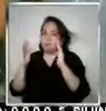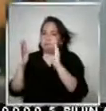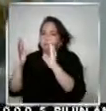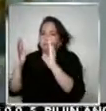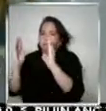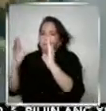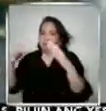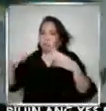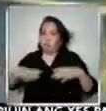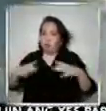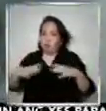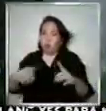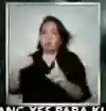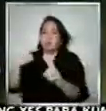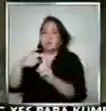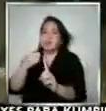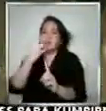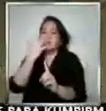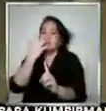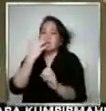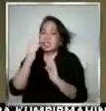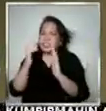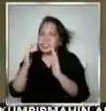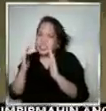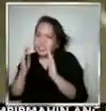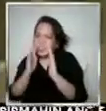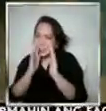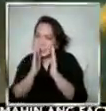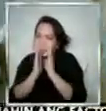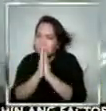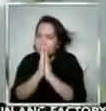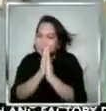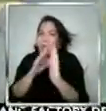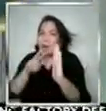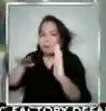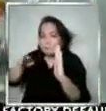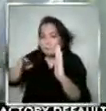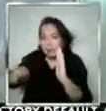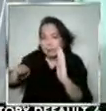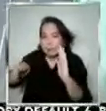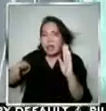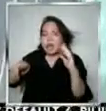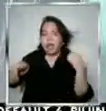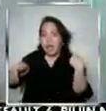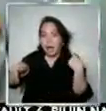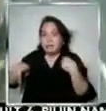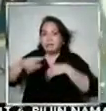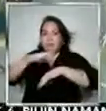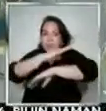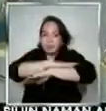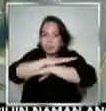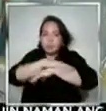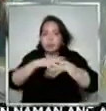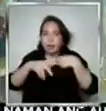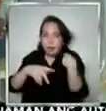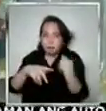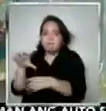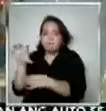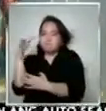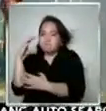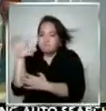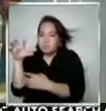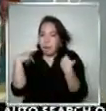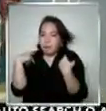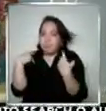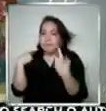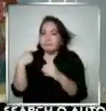plastic cover din. Kompleto po siya sa kama, may mesa, may bintalador, may snacks pa. Oras